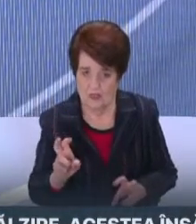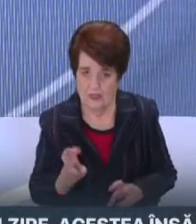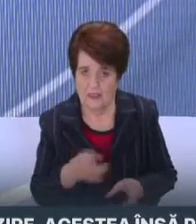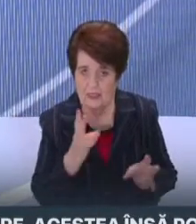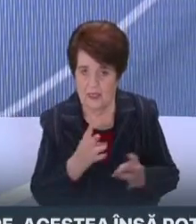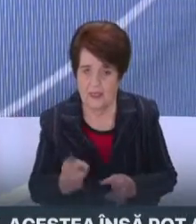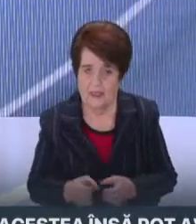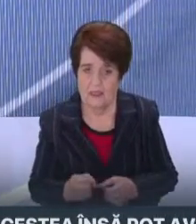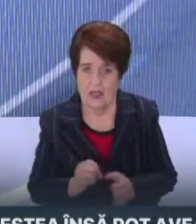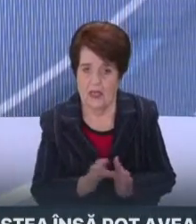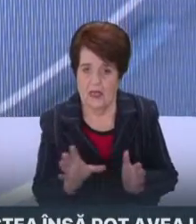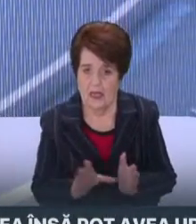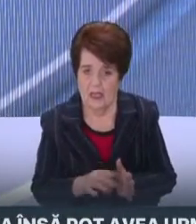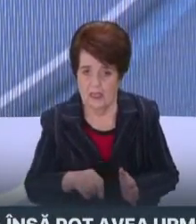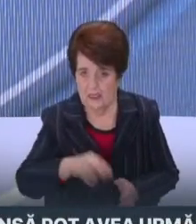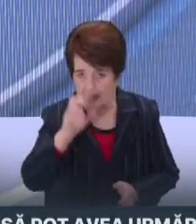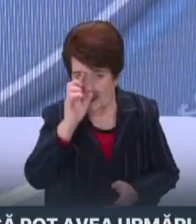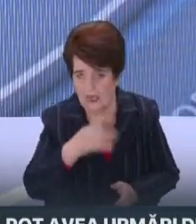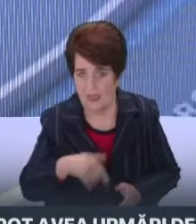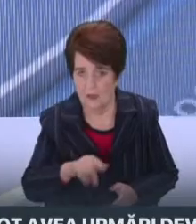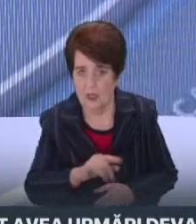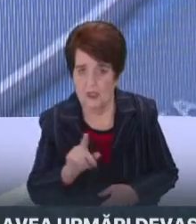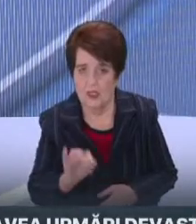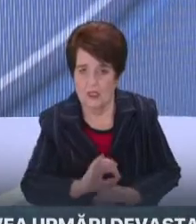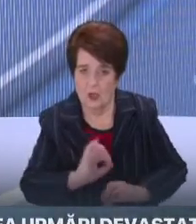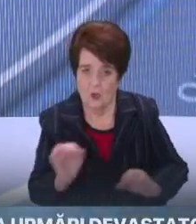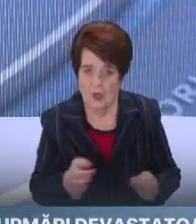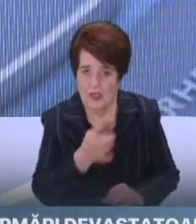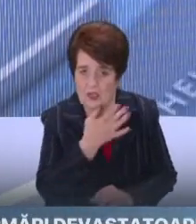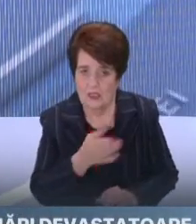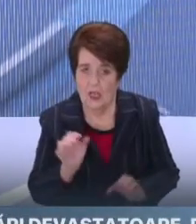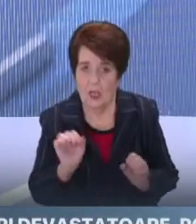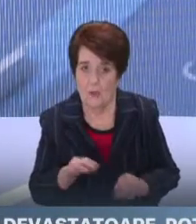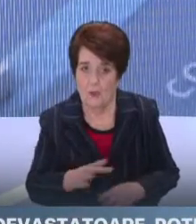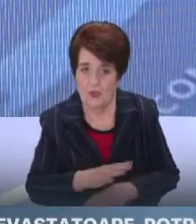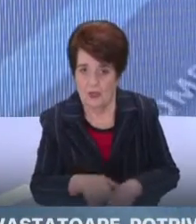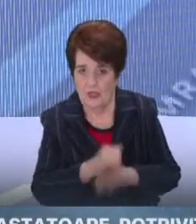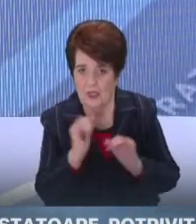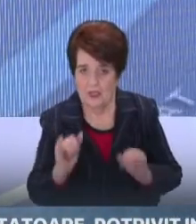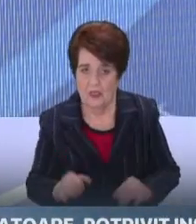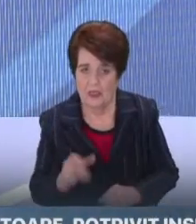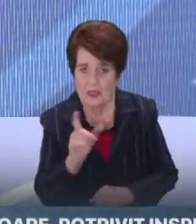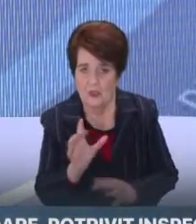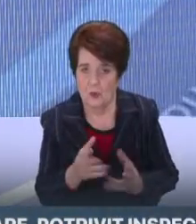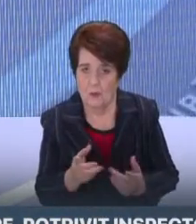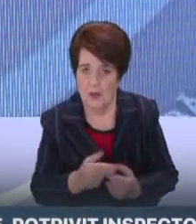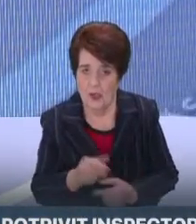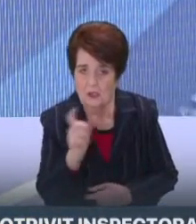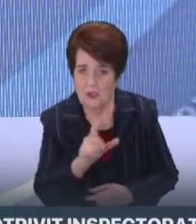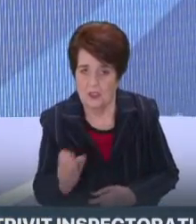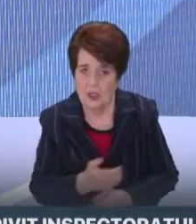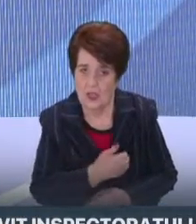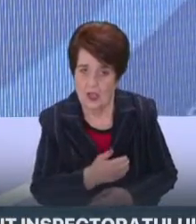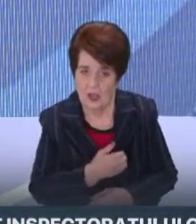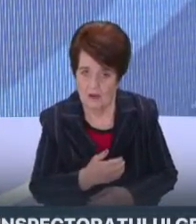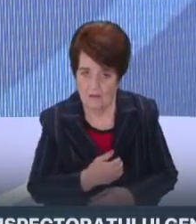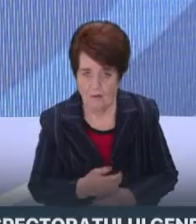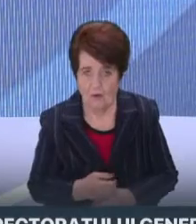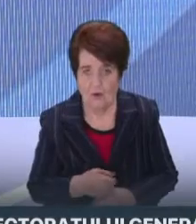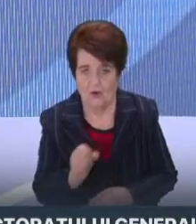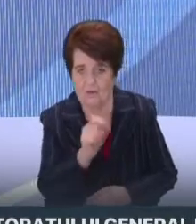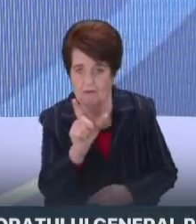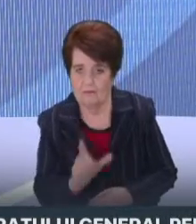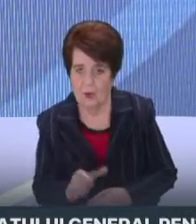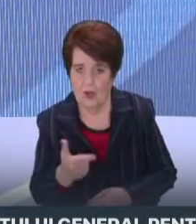crizei energetice din țara noastră și odată cu răcirea timpului, ar putea crește numărul cetățenilor care vor folosi buteliile cu gaz